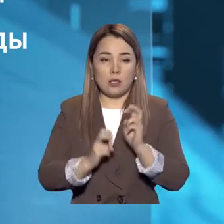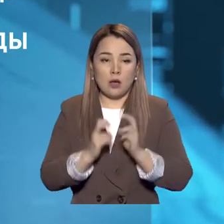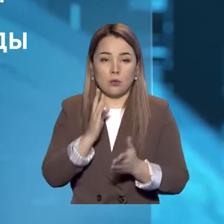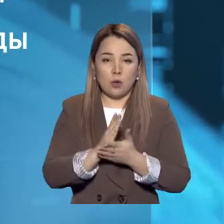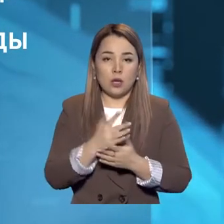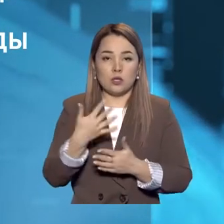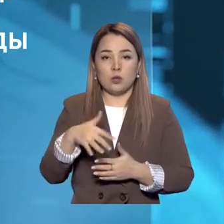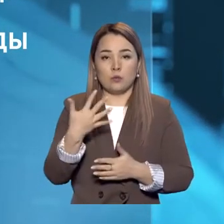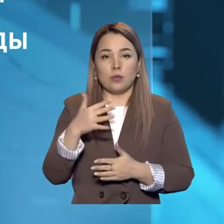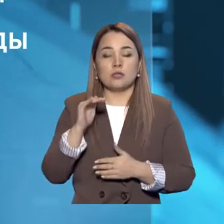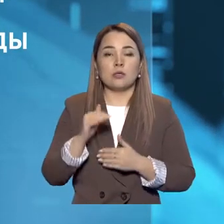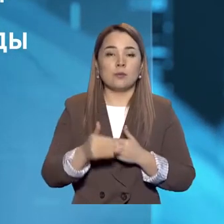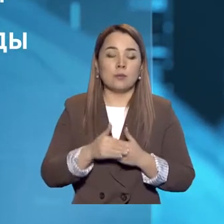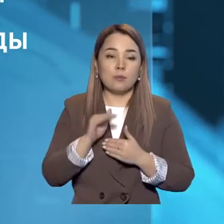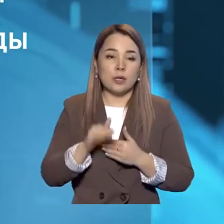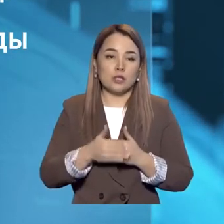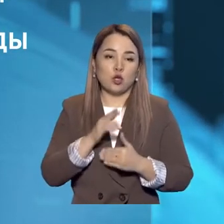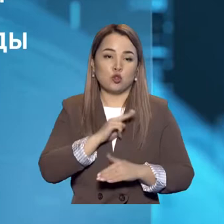жұмыс орны